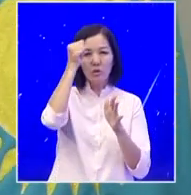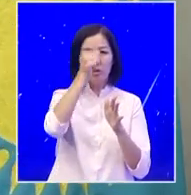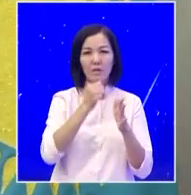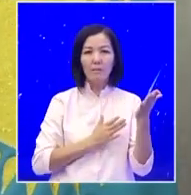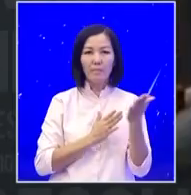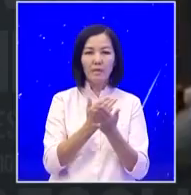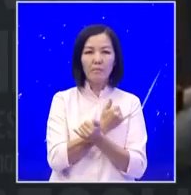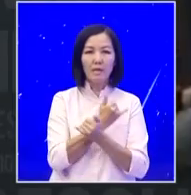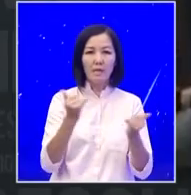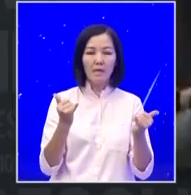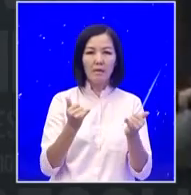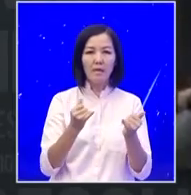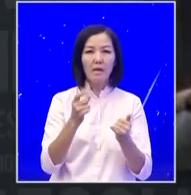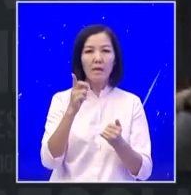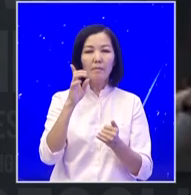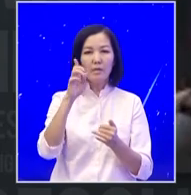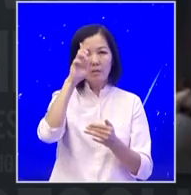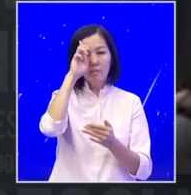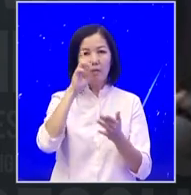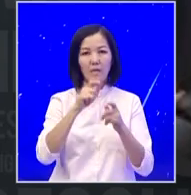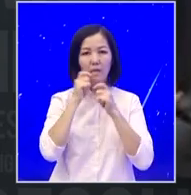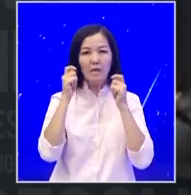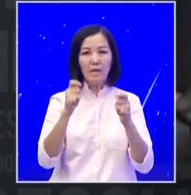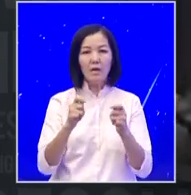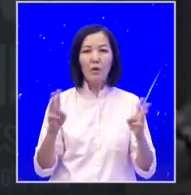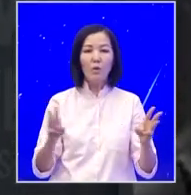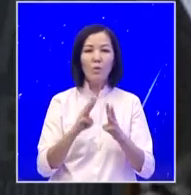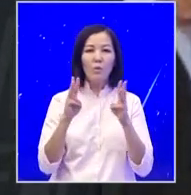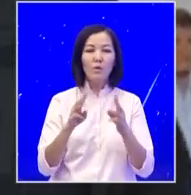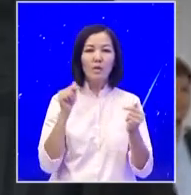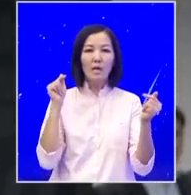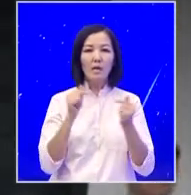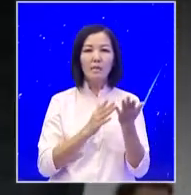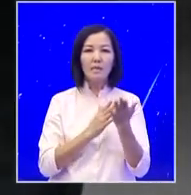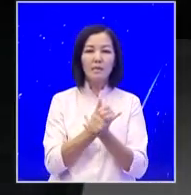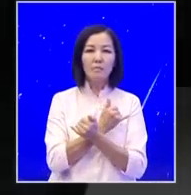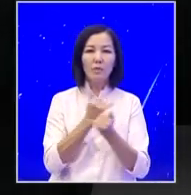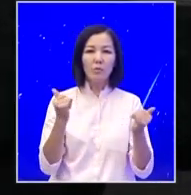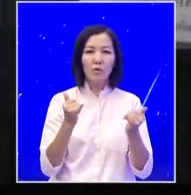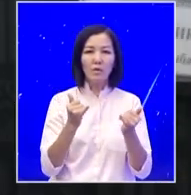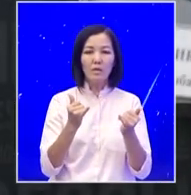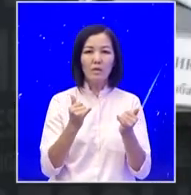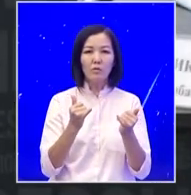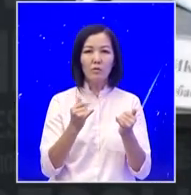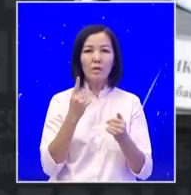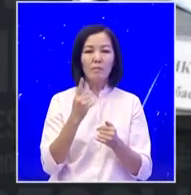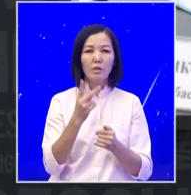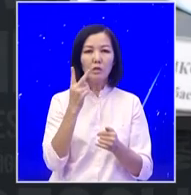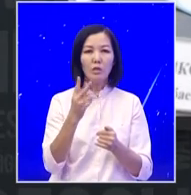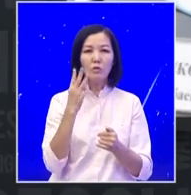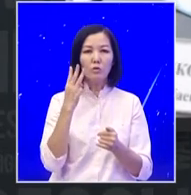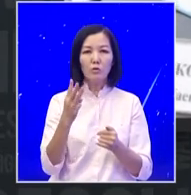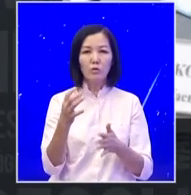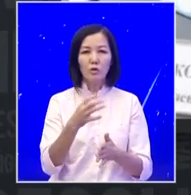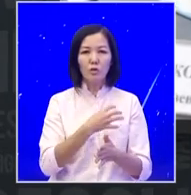атқарып келеді. Бірнеше мемлекеттік марапатқа ие. Өртке қарсы қызмет органдарындағы мінсіз қызмет үшін 1-ші, 2-ші,